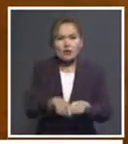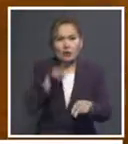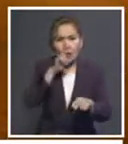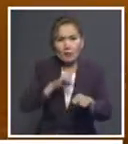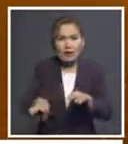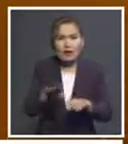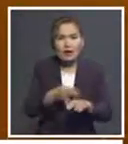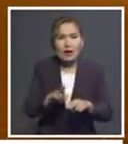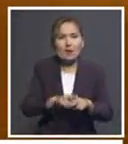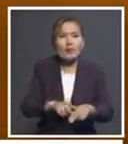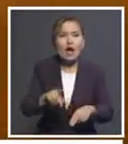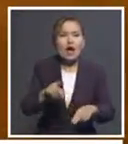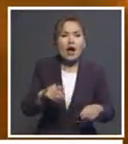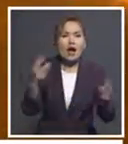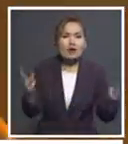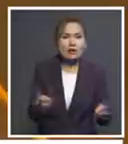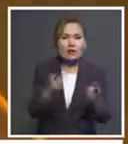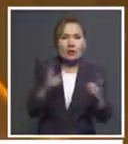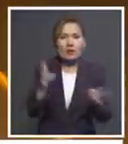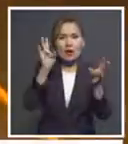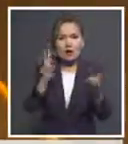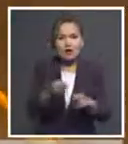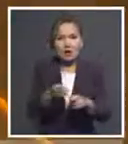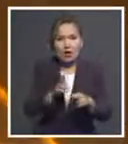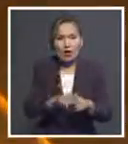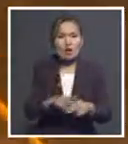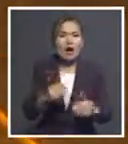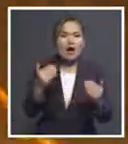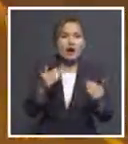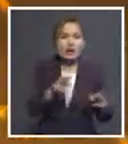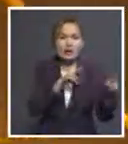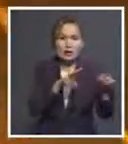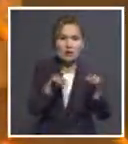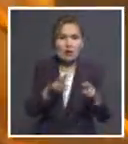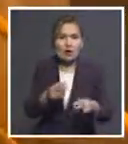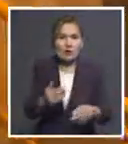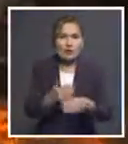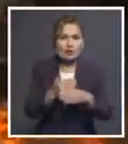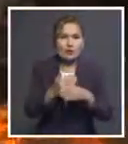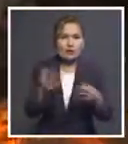екенін ескертті. Әзірге от шарпыған аумақтың кең жартысына жуығы бақылауға алынған.